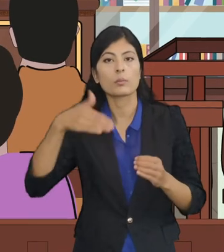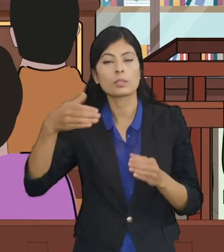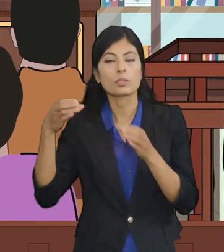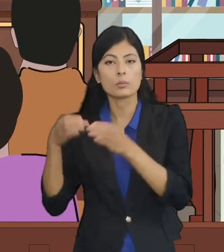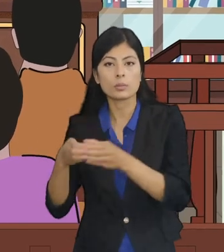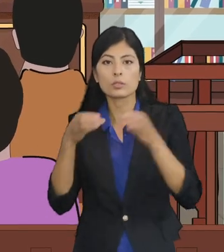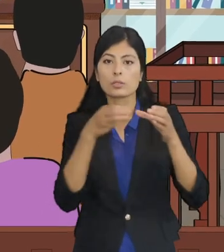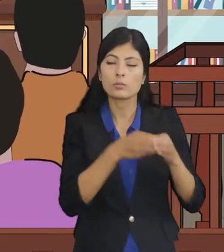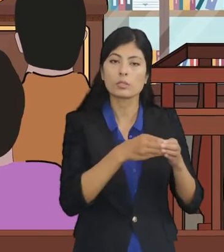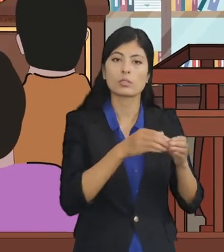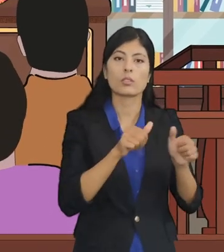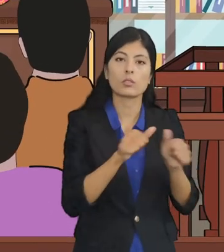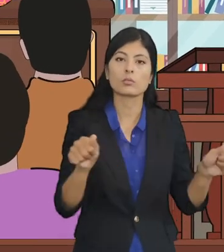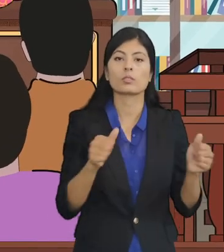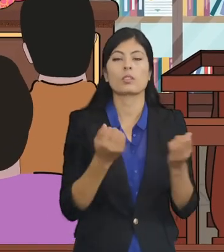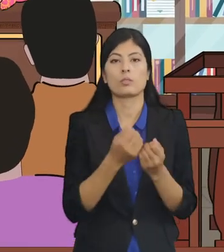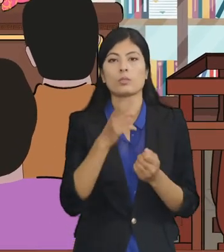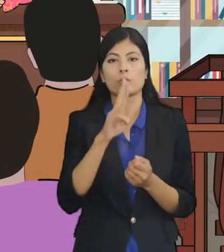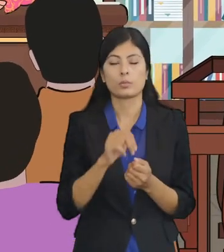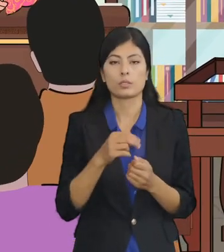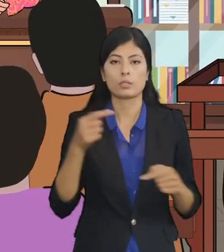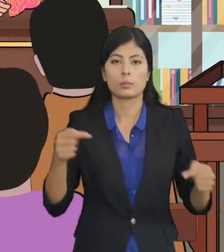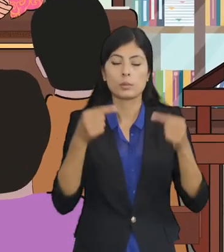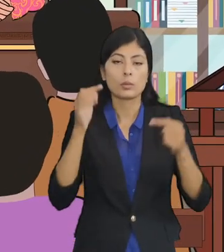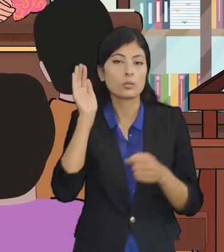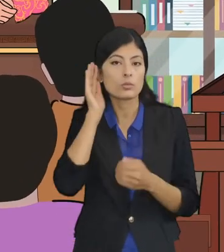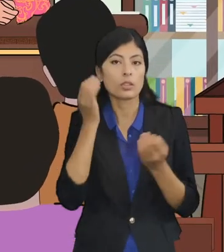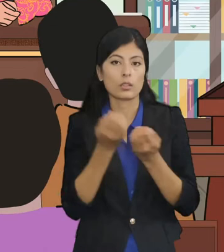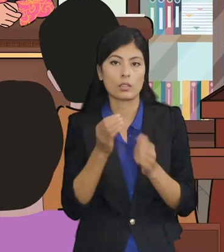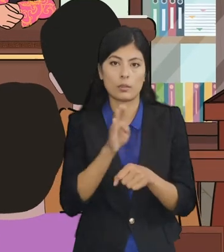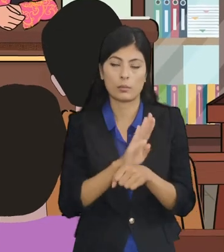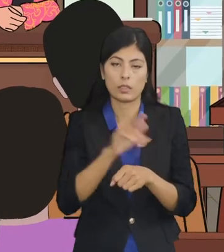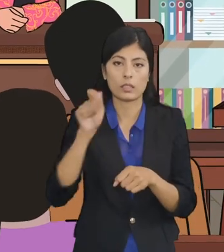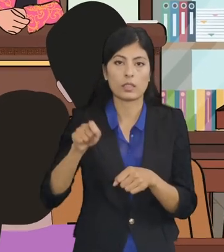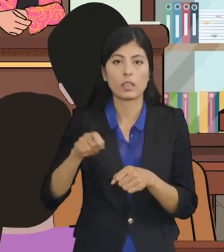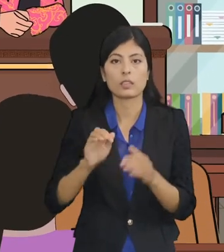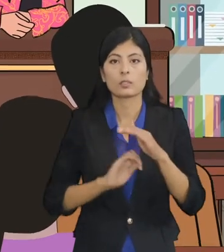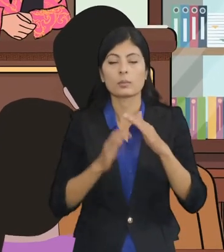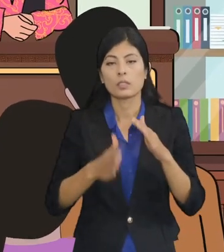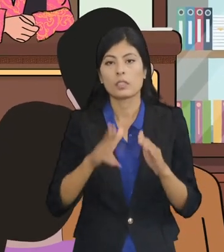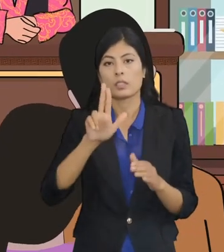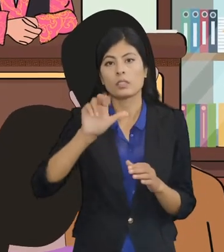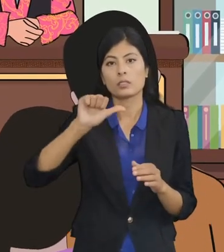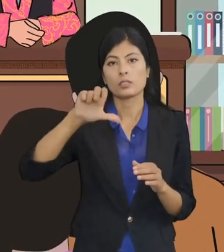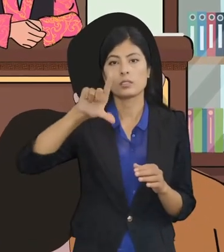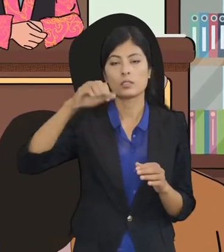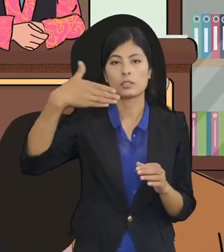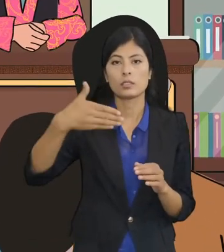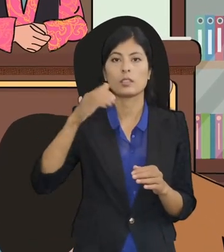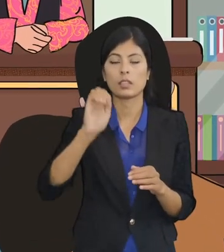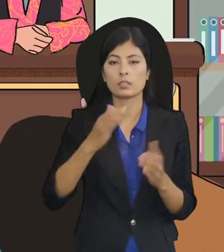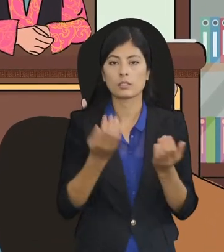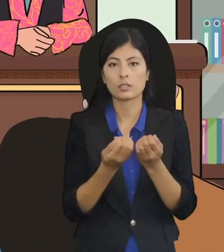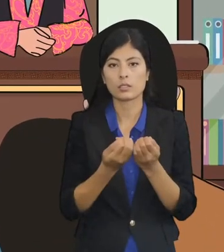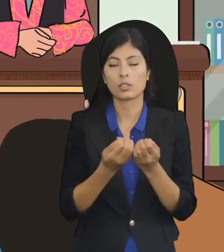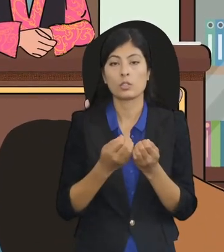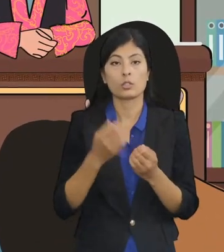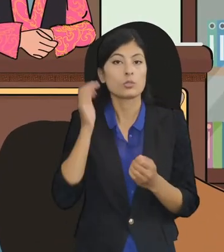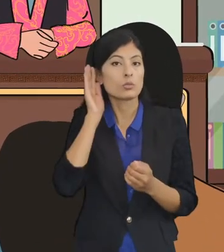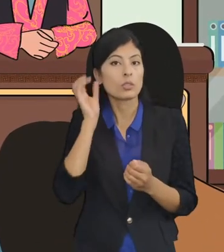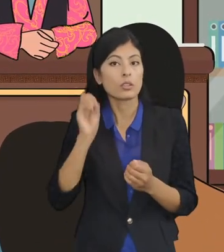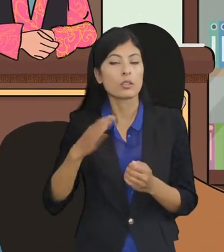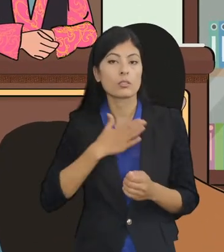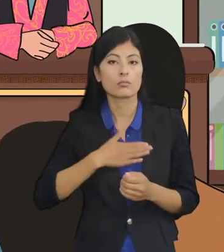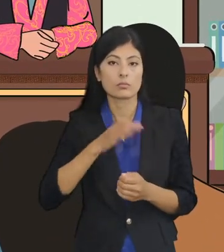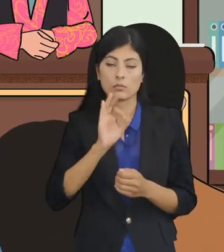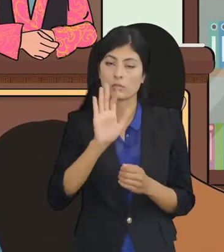रोबरमा गर्नुपर्दछ। विवादको सुनवाई गर्दा न्यायिक समितिले इजलास कायम गरी सुनवाई गर्न मनासिब देखिएमा सोही अनुसार गर्न